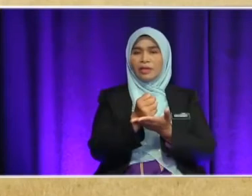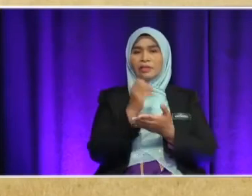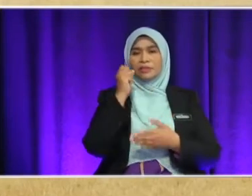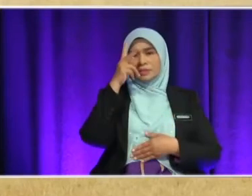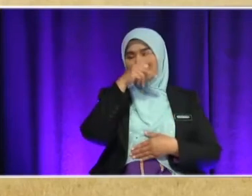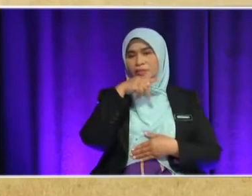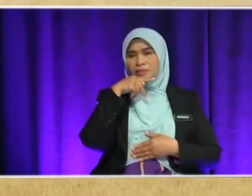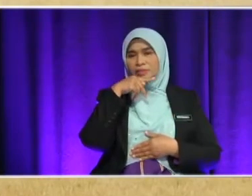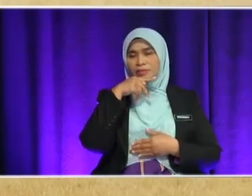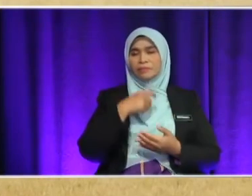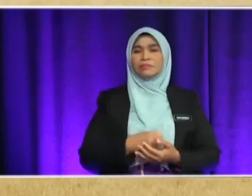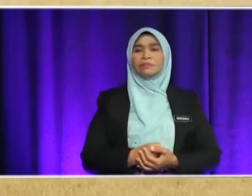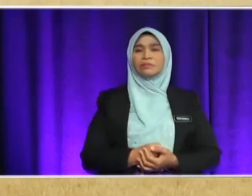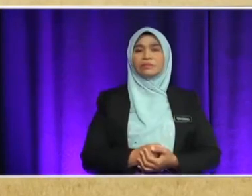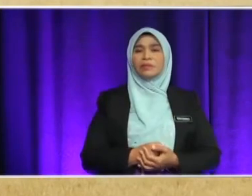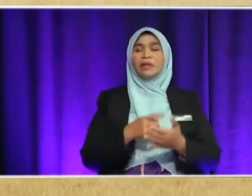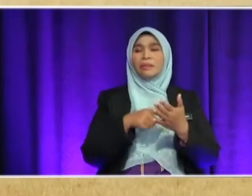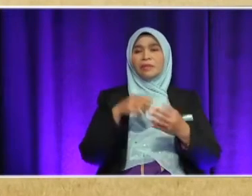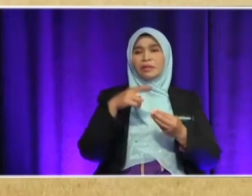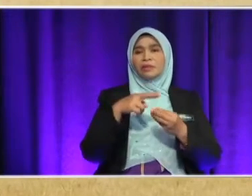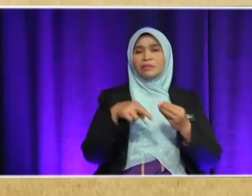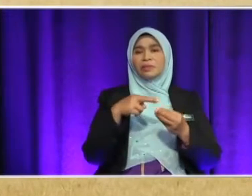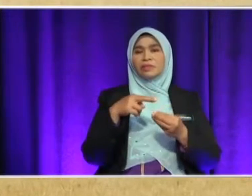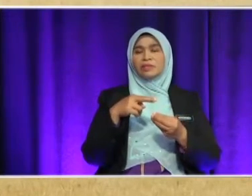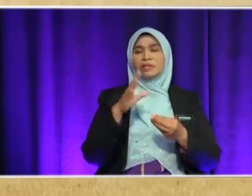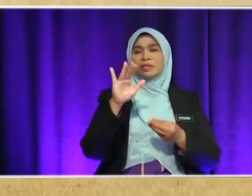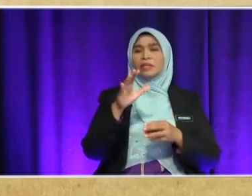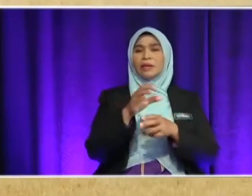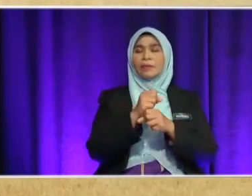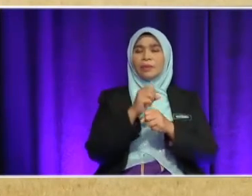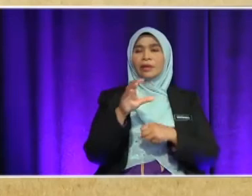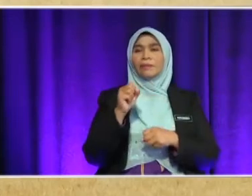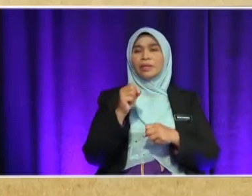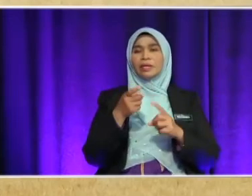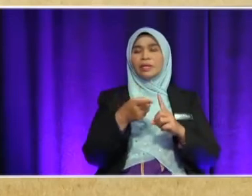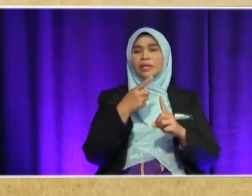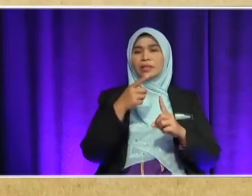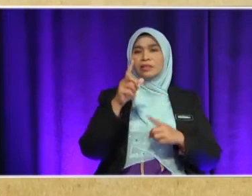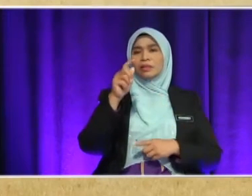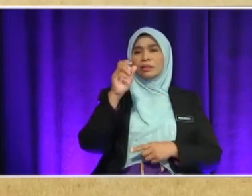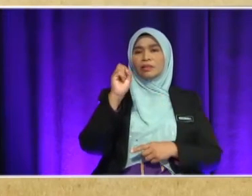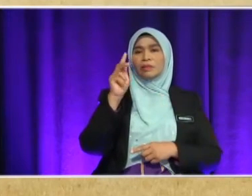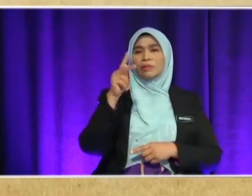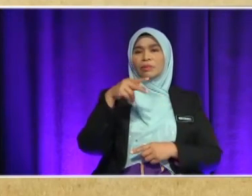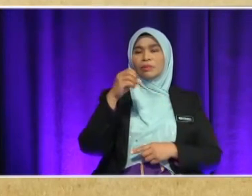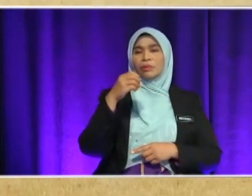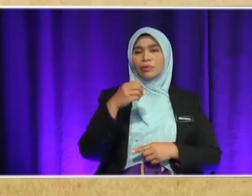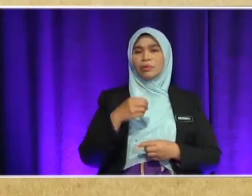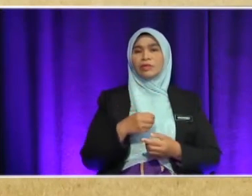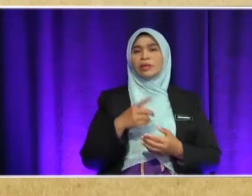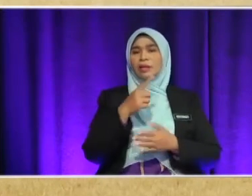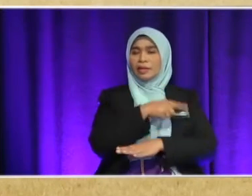sesuatu aku rumusan yang adil dapat ambil daripada tokoh pada hari ini buat aku adalah kehidupan azrin